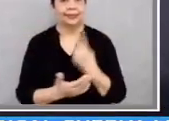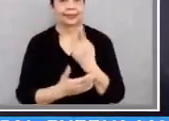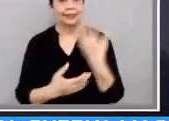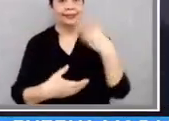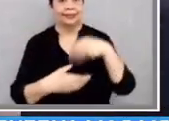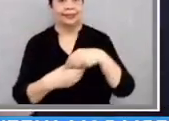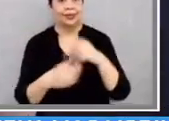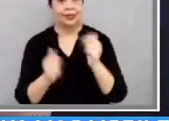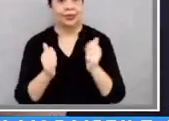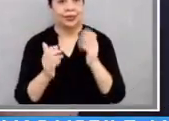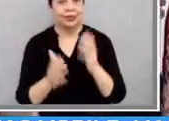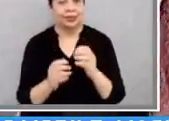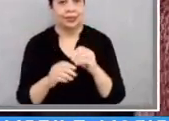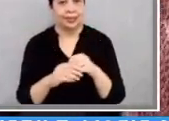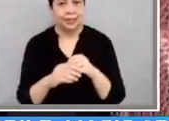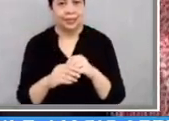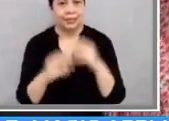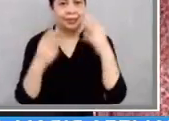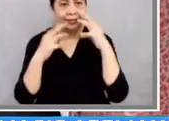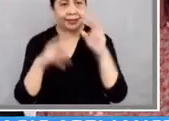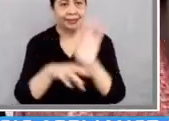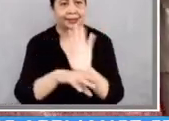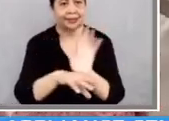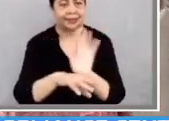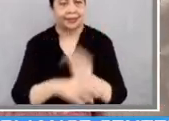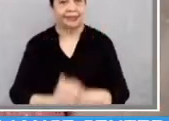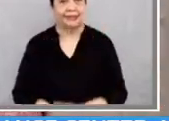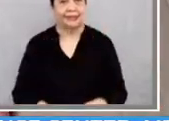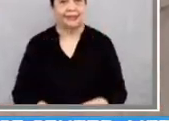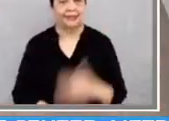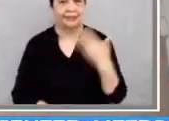stars sa screening. Nelson Canlas,